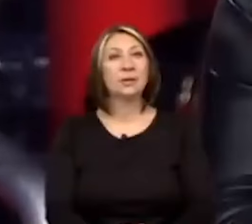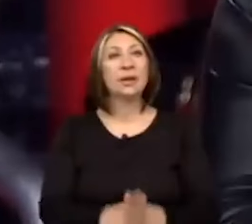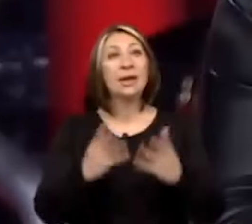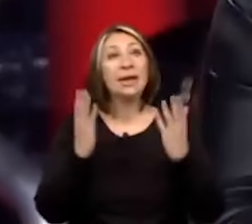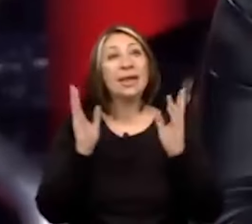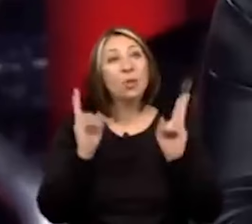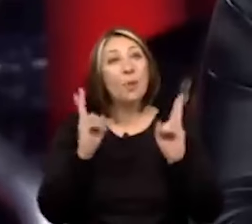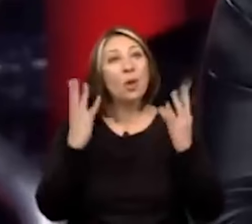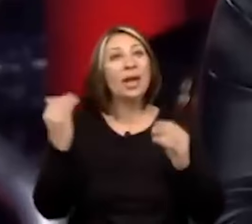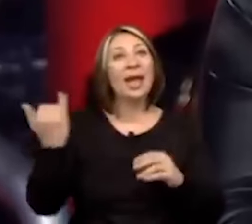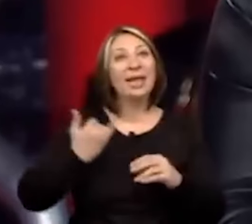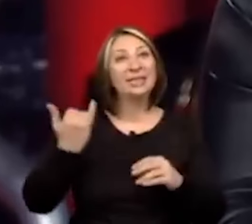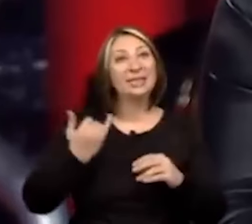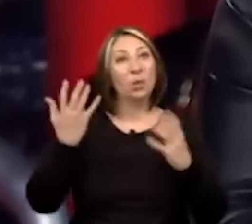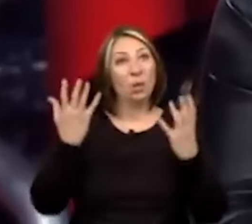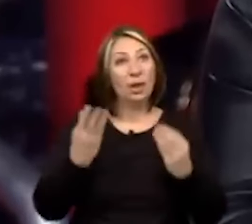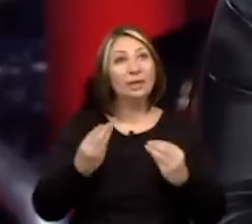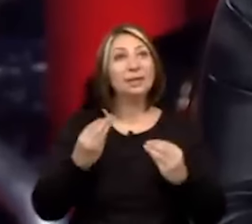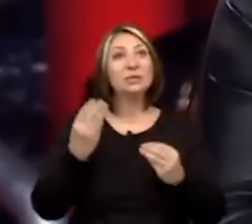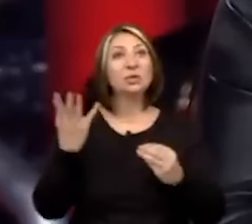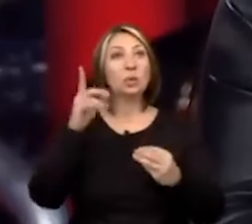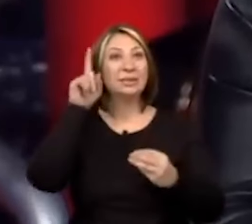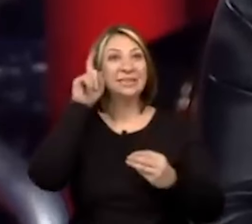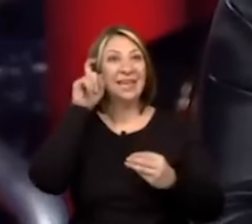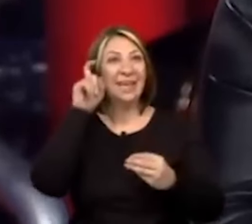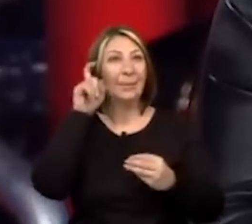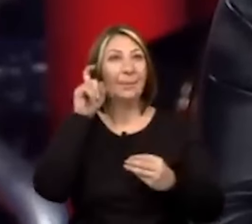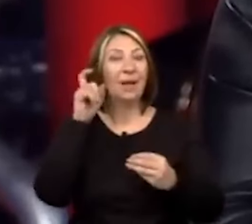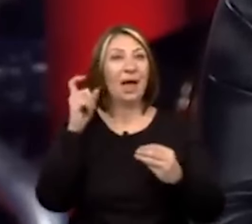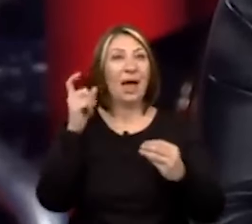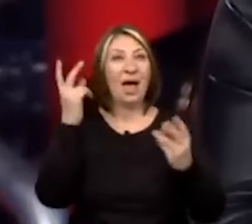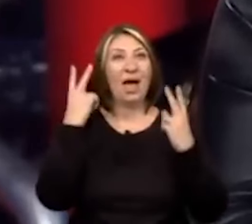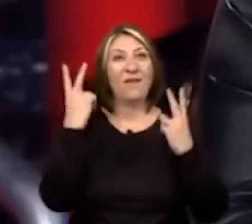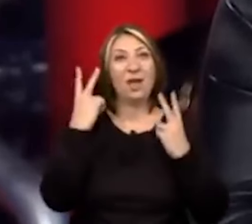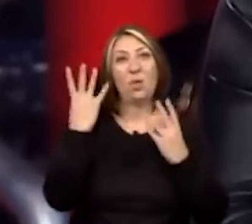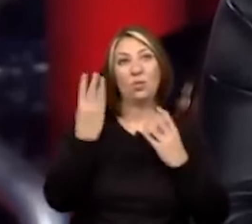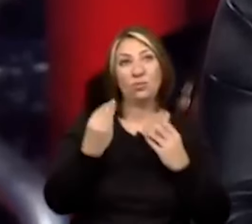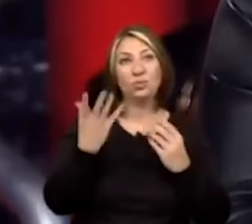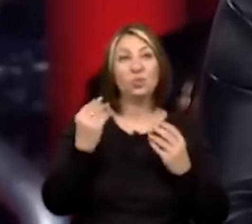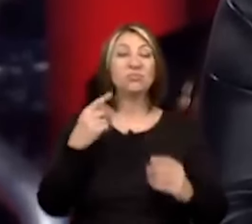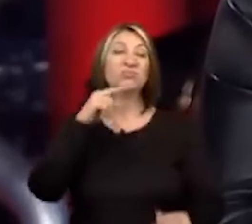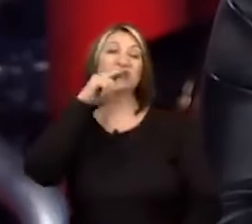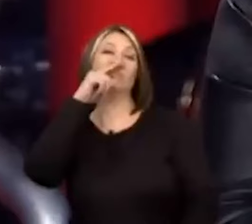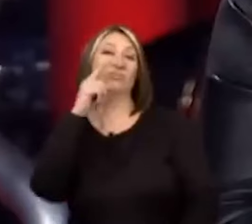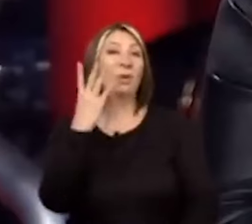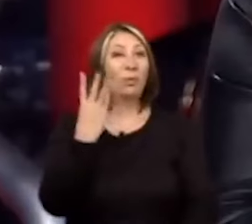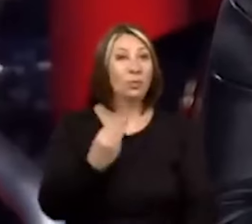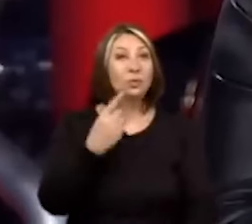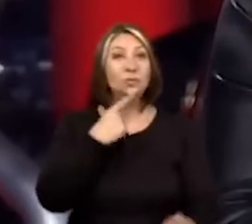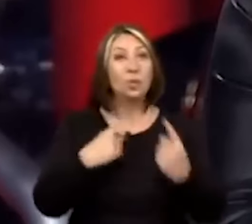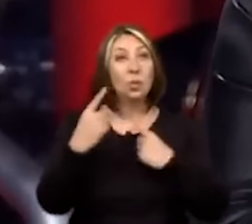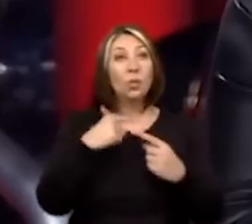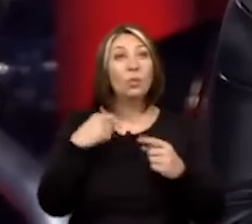Yani genel olarak eleştiri olarak gelen şeyler işte çok zekiyim havalarında olduğum, işte kasıntı bir insan